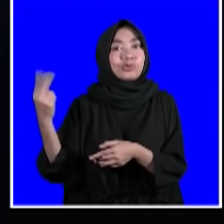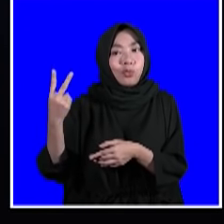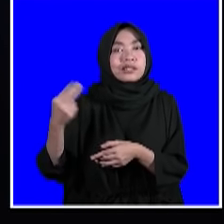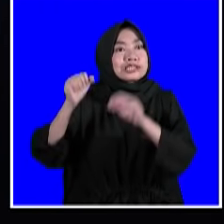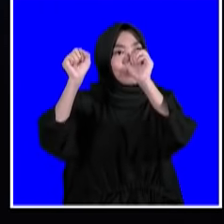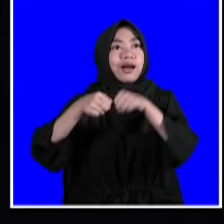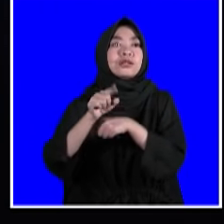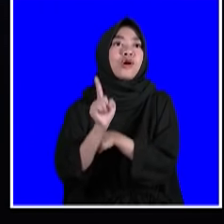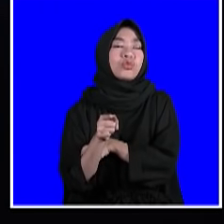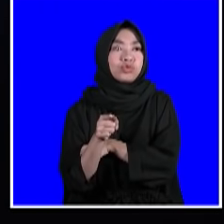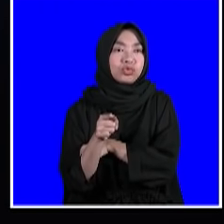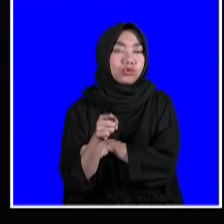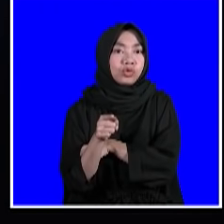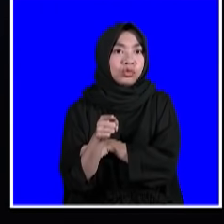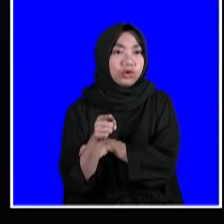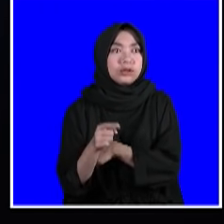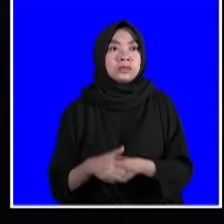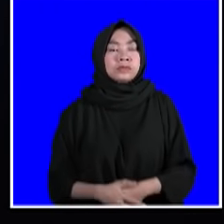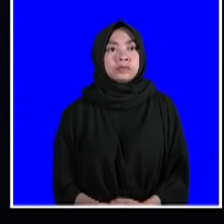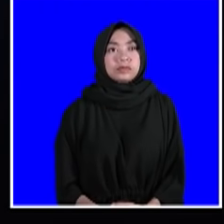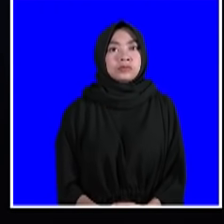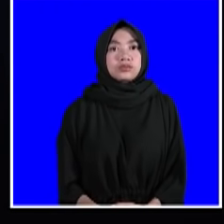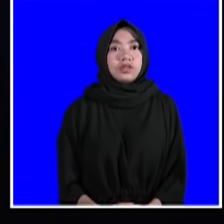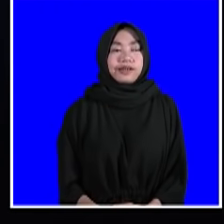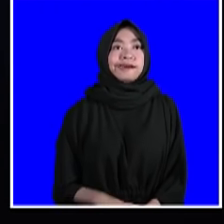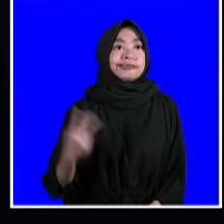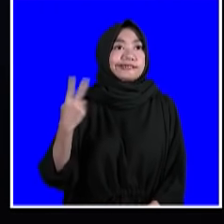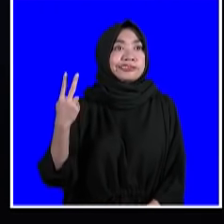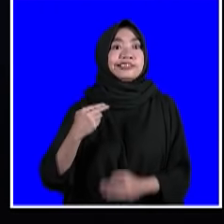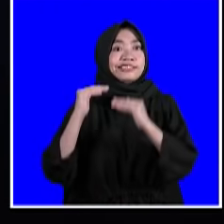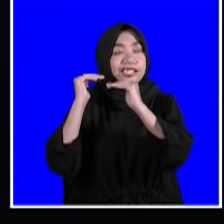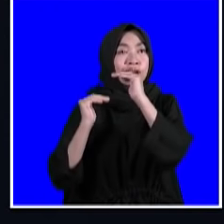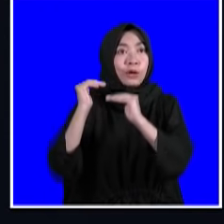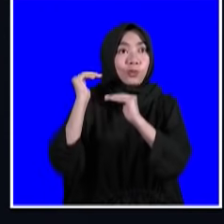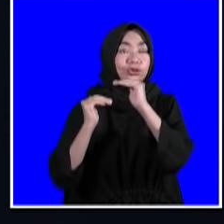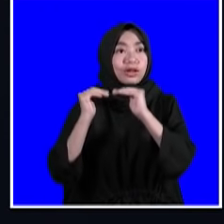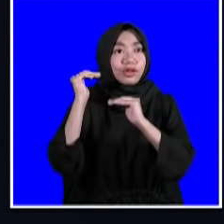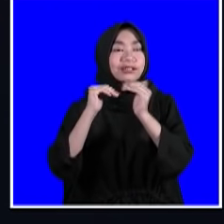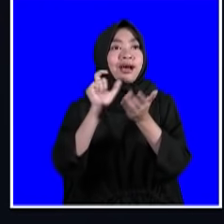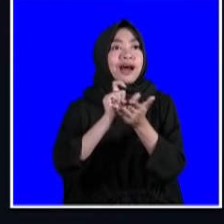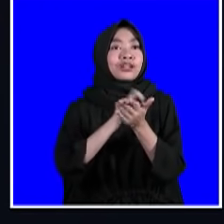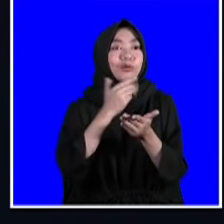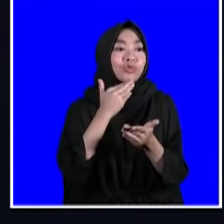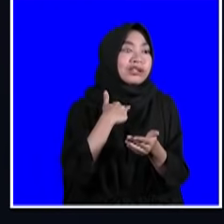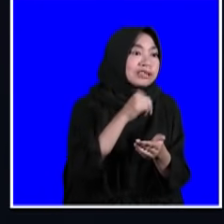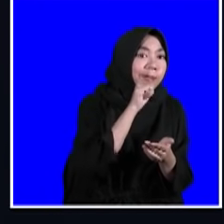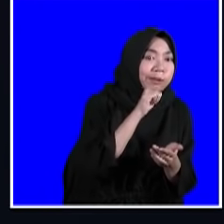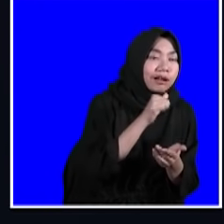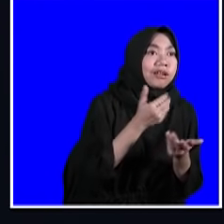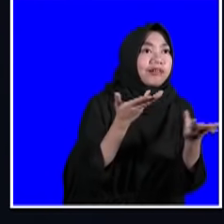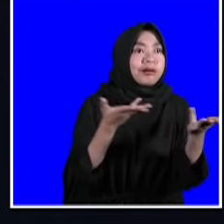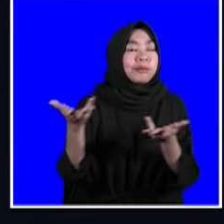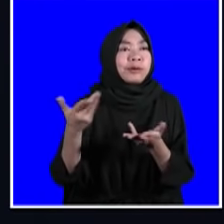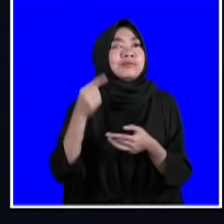kesepakatan. Nah, ketika kita bernegosiasi dalam membagi harta gono gini, pada dasarnya harus didasari dengan